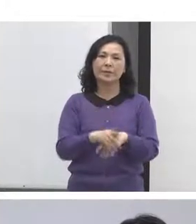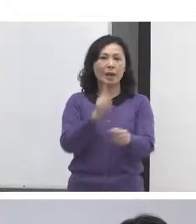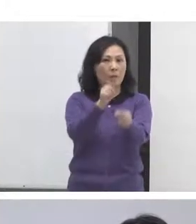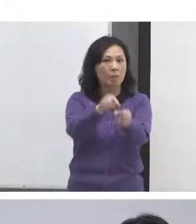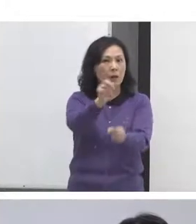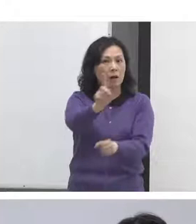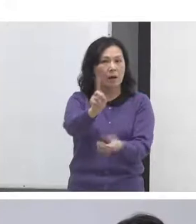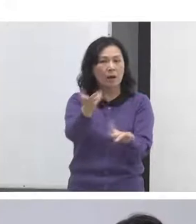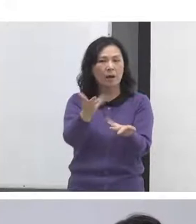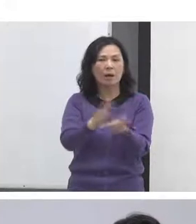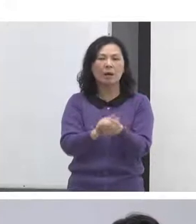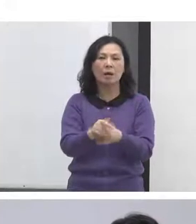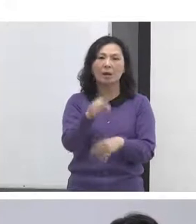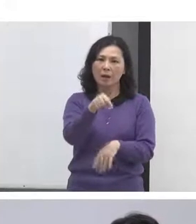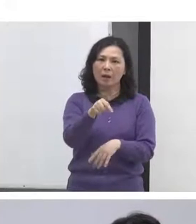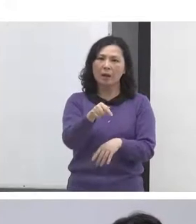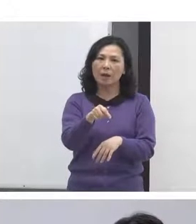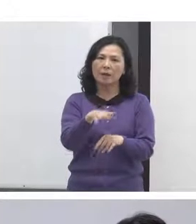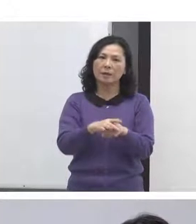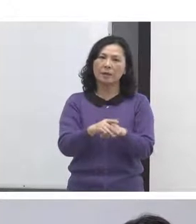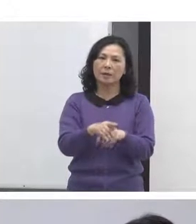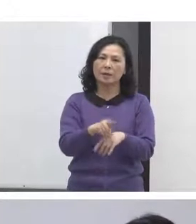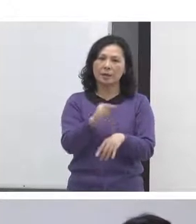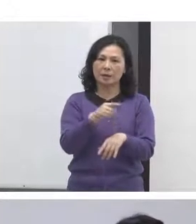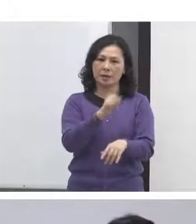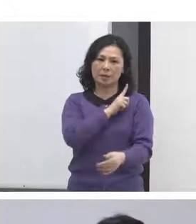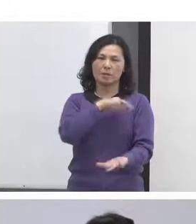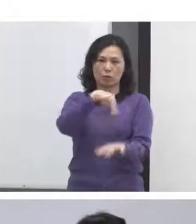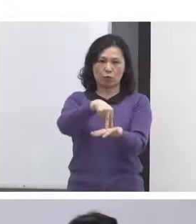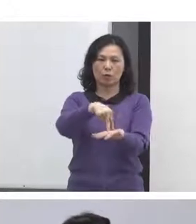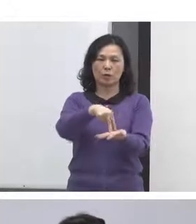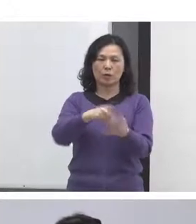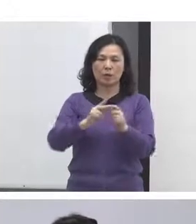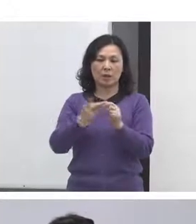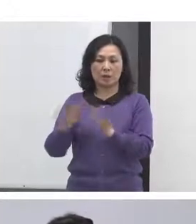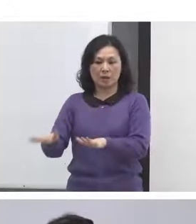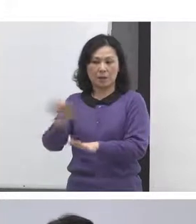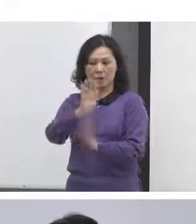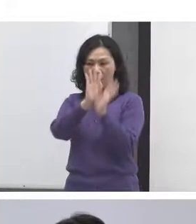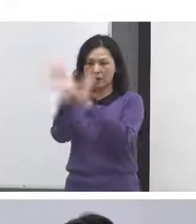呢，或者说它的功能，它其实是独立于现实存在